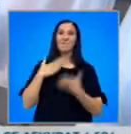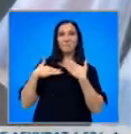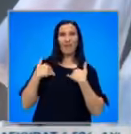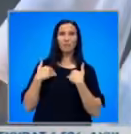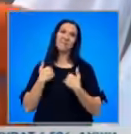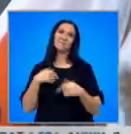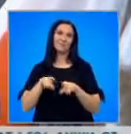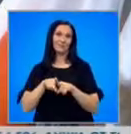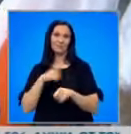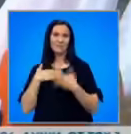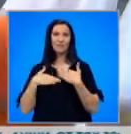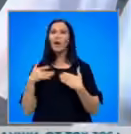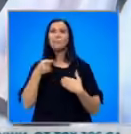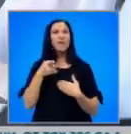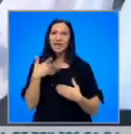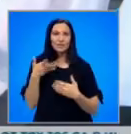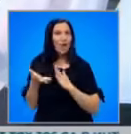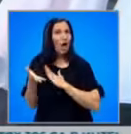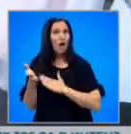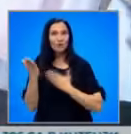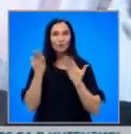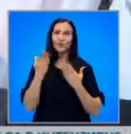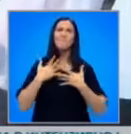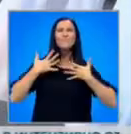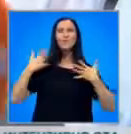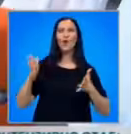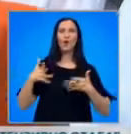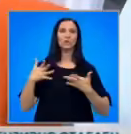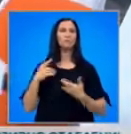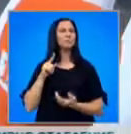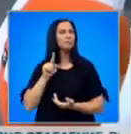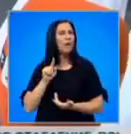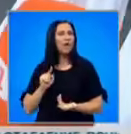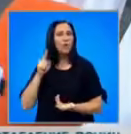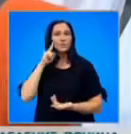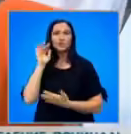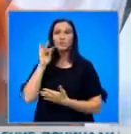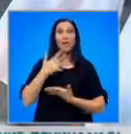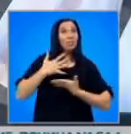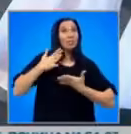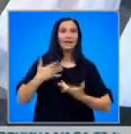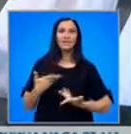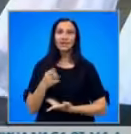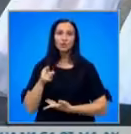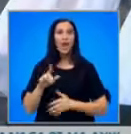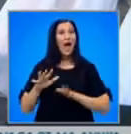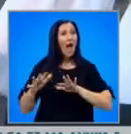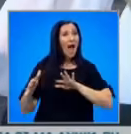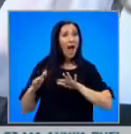приятно. А ти искаш ли да ходиш на училище? Много искам. Какво мислиш, че ще ти бъде най-интересно тук?